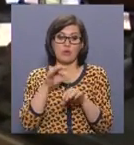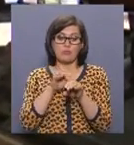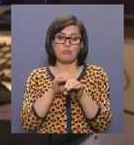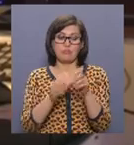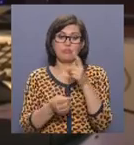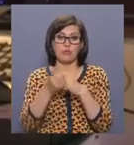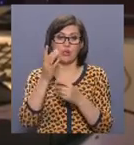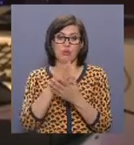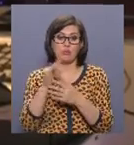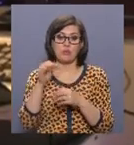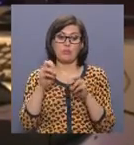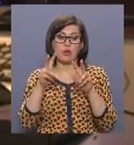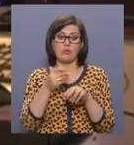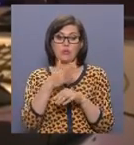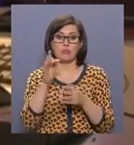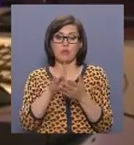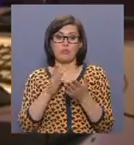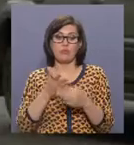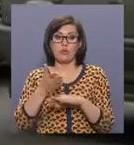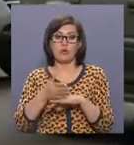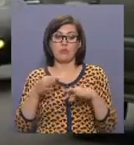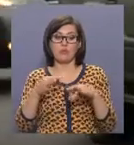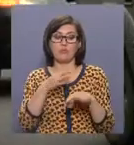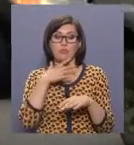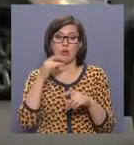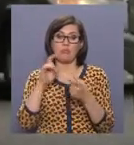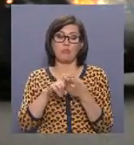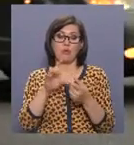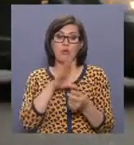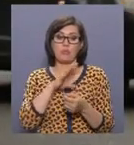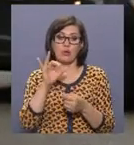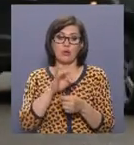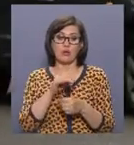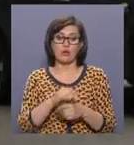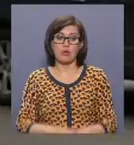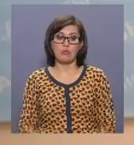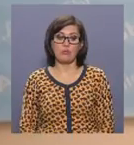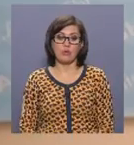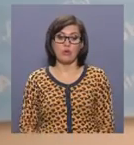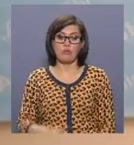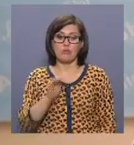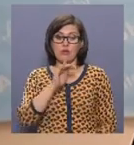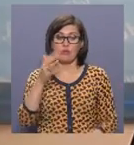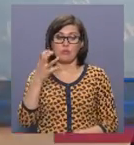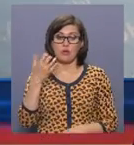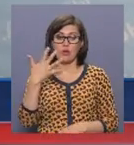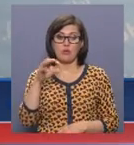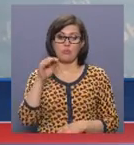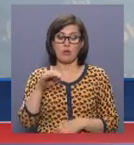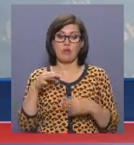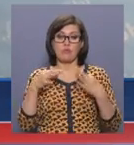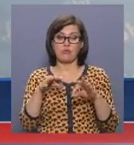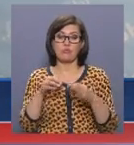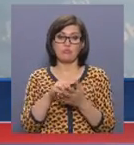пайда болады. Ал мамандар мұны қалаға кіретін көліктердің көптігімен байланыстырады. Алматы қаласында ресми түрде 550 мыңнан аса